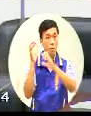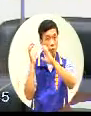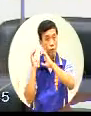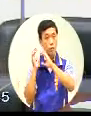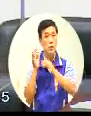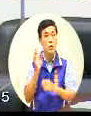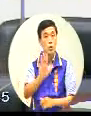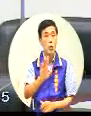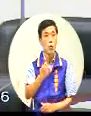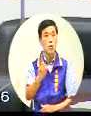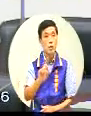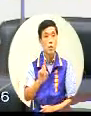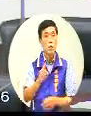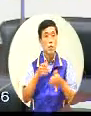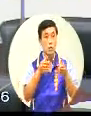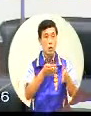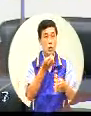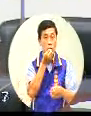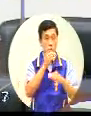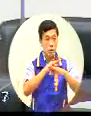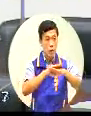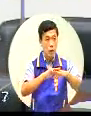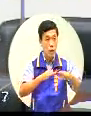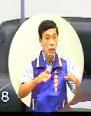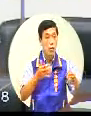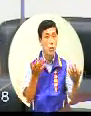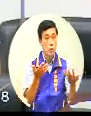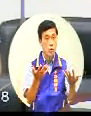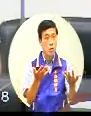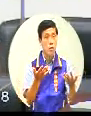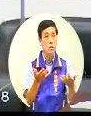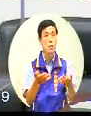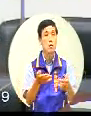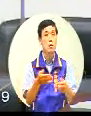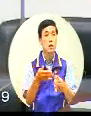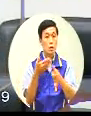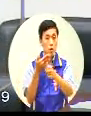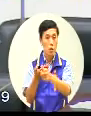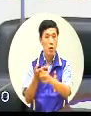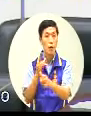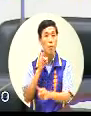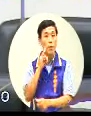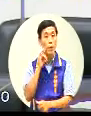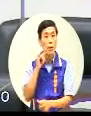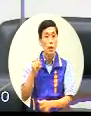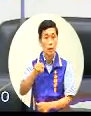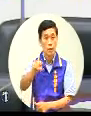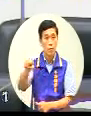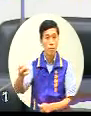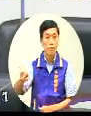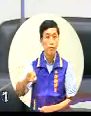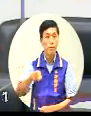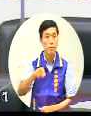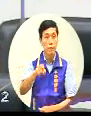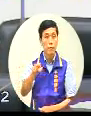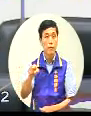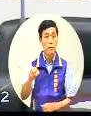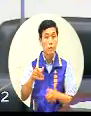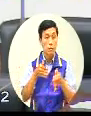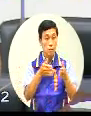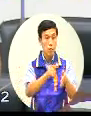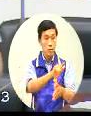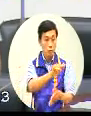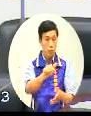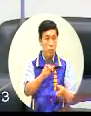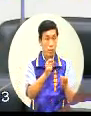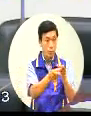让我们哦在食安问题里面呢哈，让我们的妈妈们哦在买的时候可